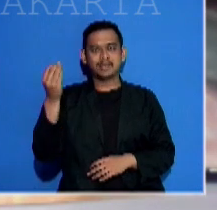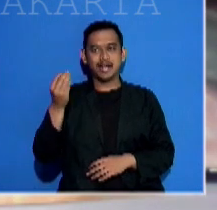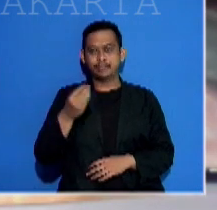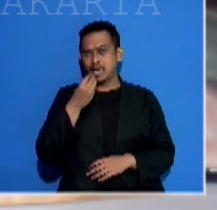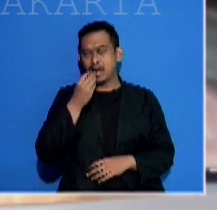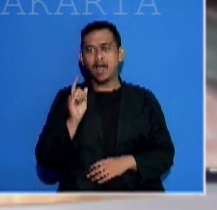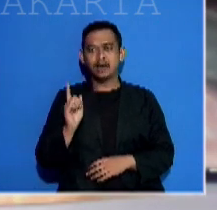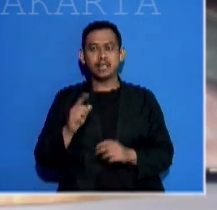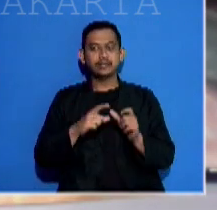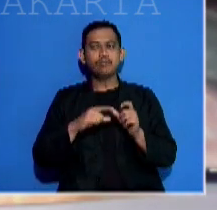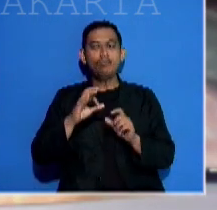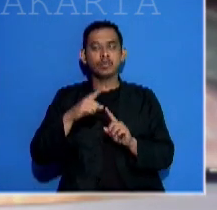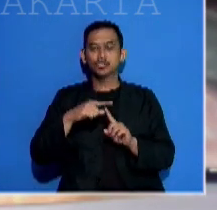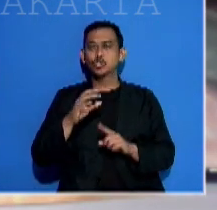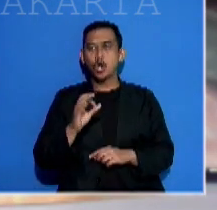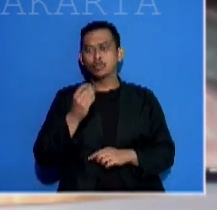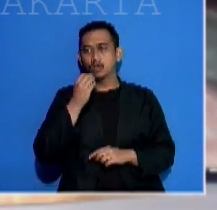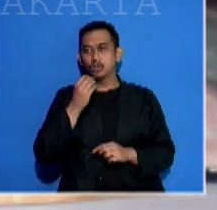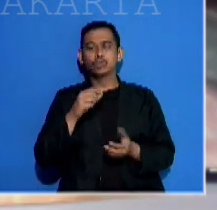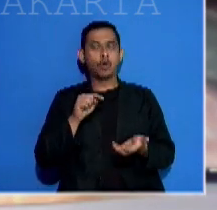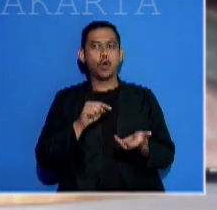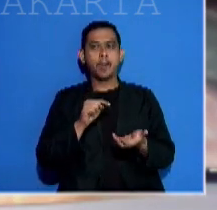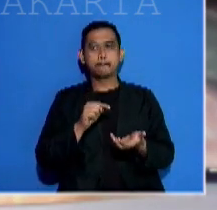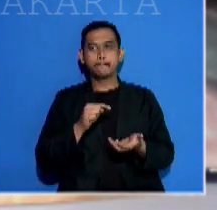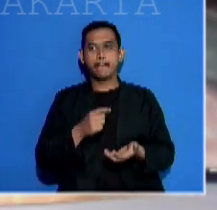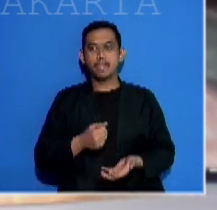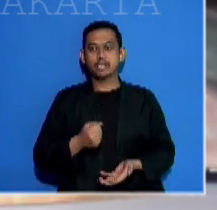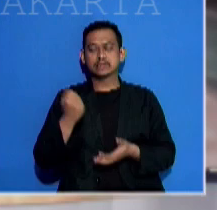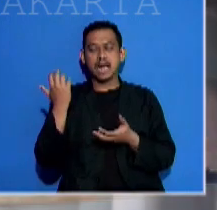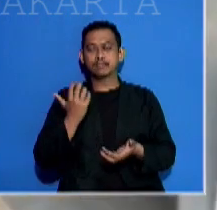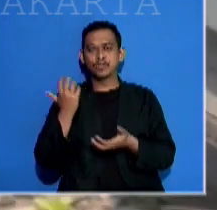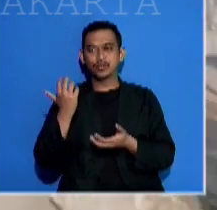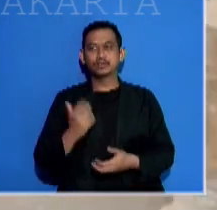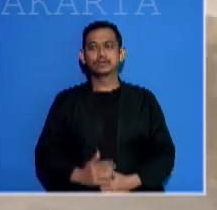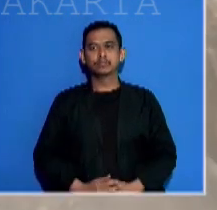soto dengan wadah menggunakan bambu. Nah ini seperti apa? Berikut informasinya untuk Anda.